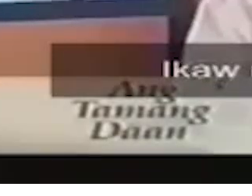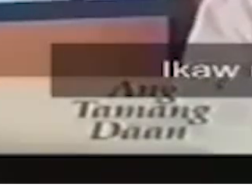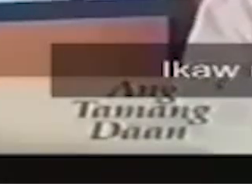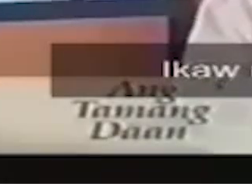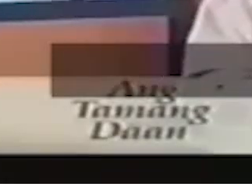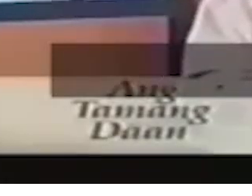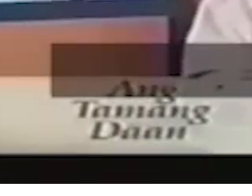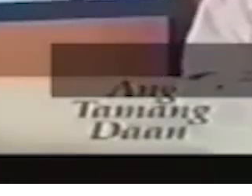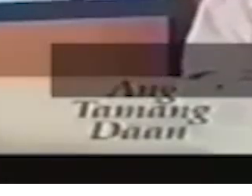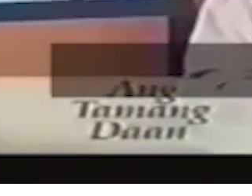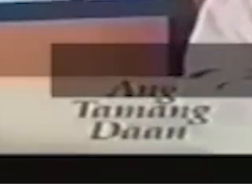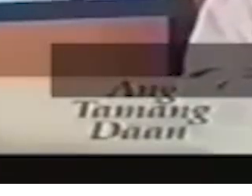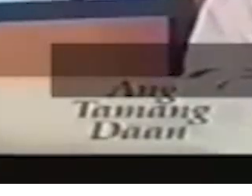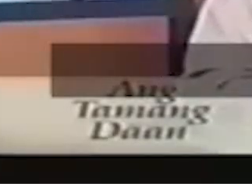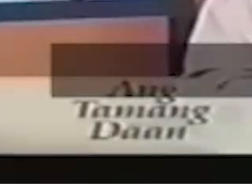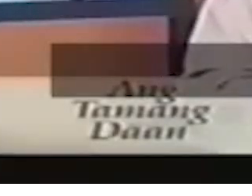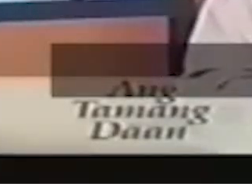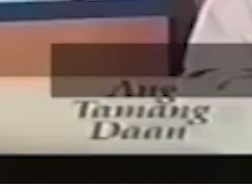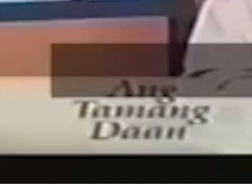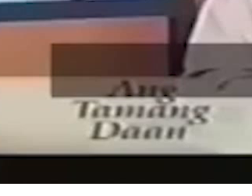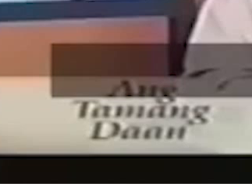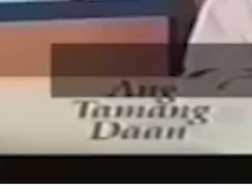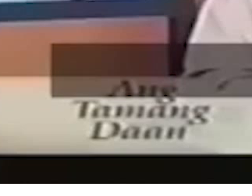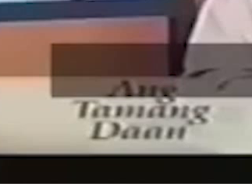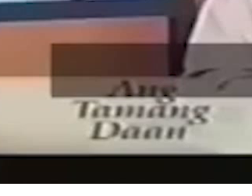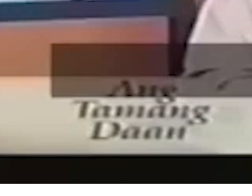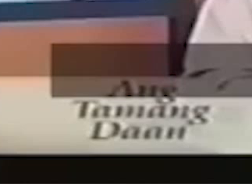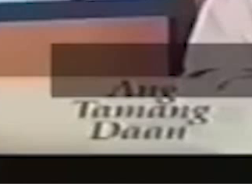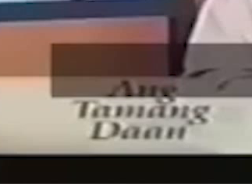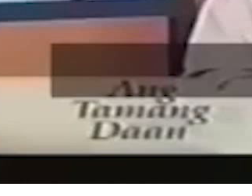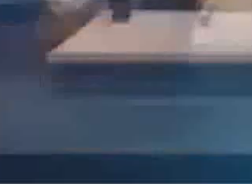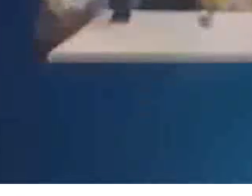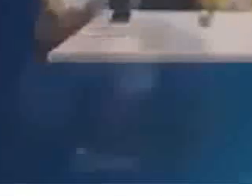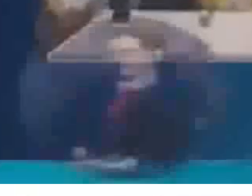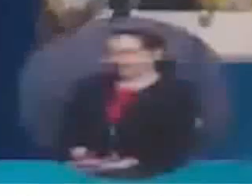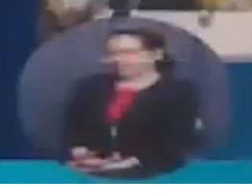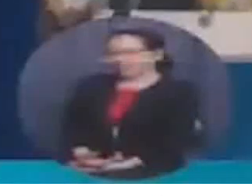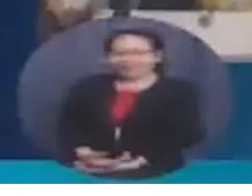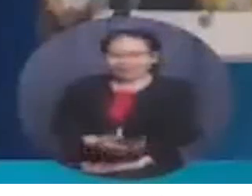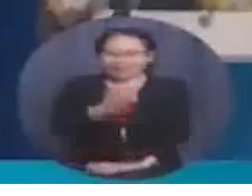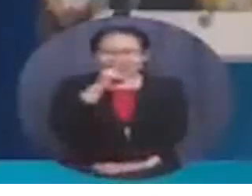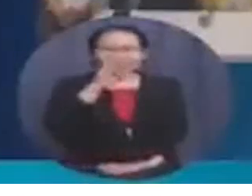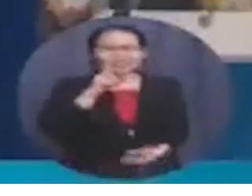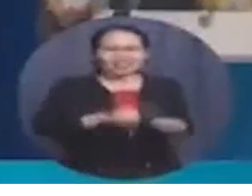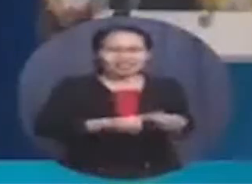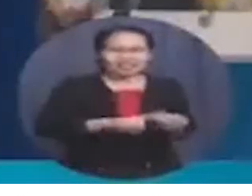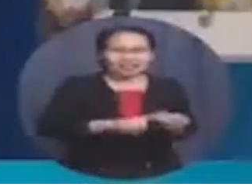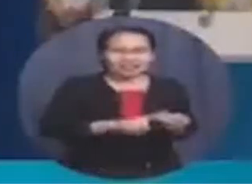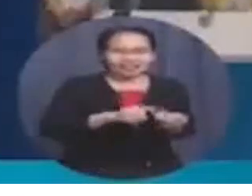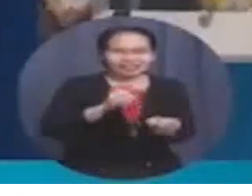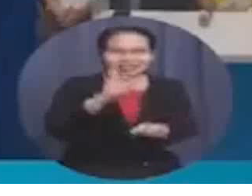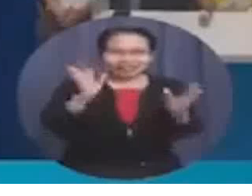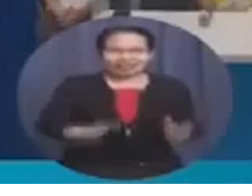mismo yan, Mr. Soriano. Alam mo yan. Tawo? Di nagmumura rin yung pastor mo. Patutunayan daw nila ako